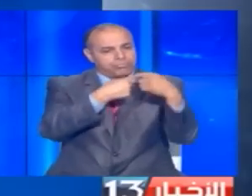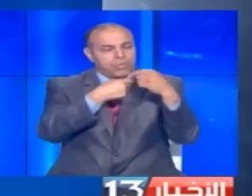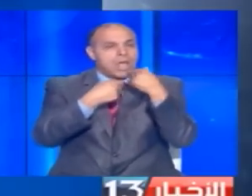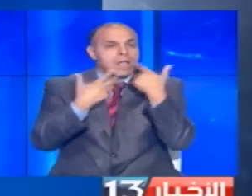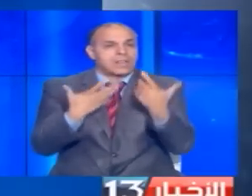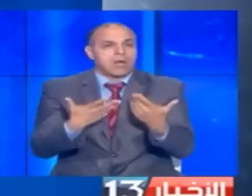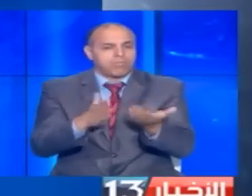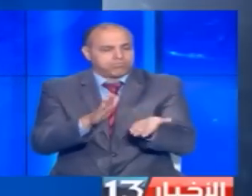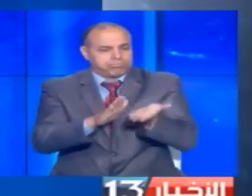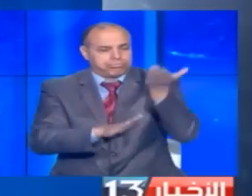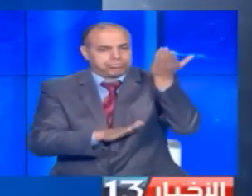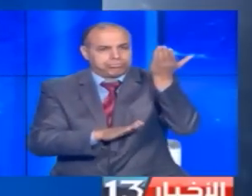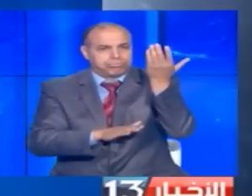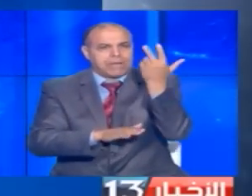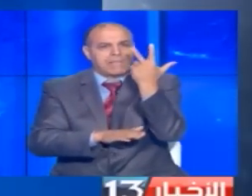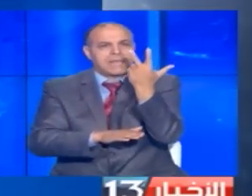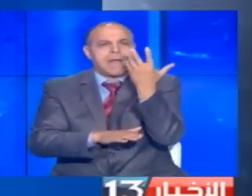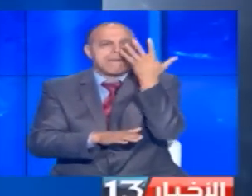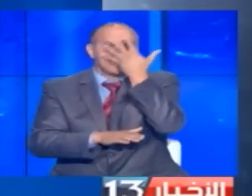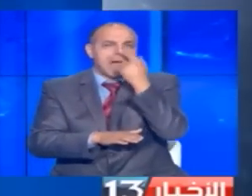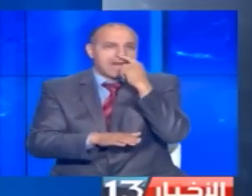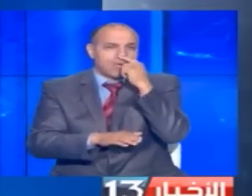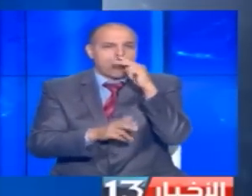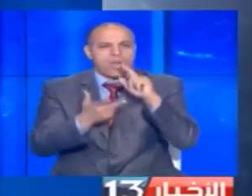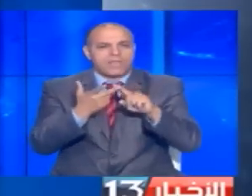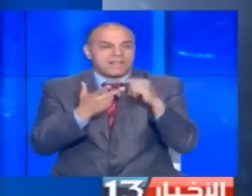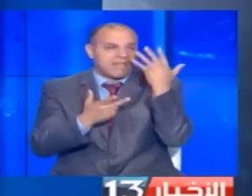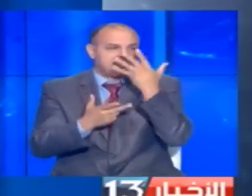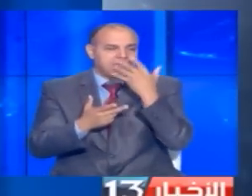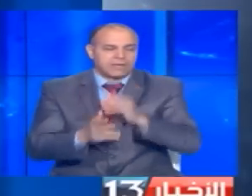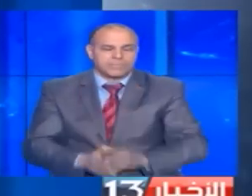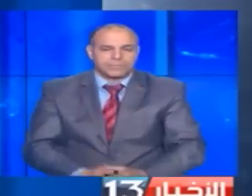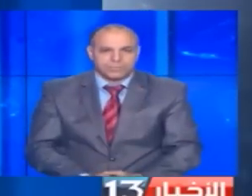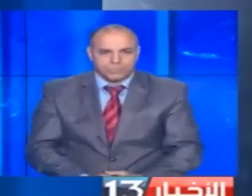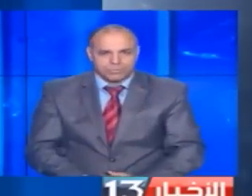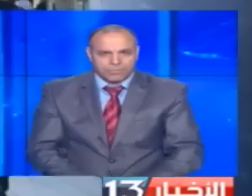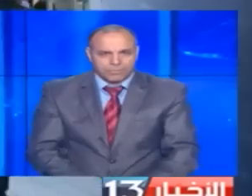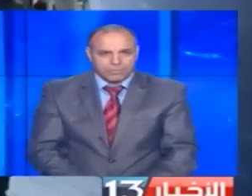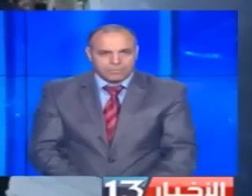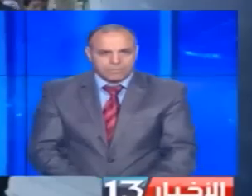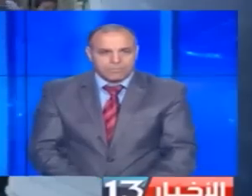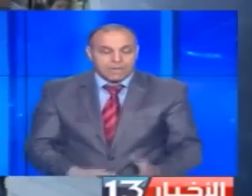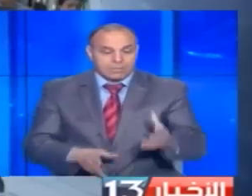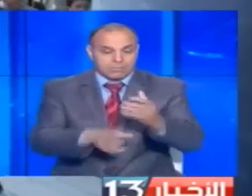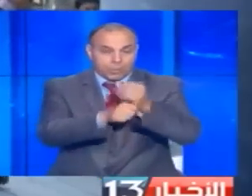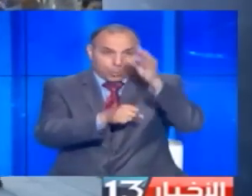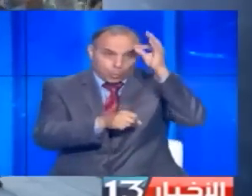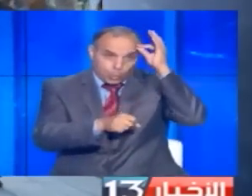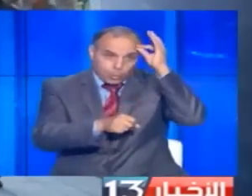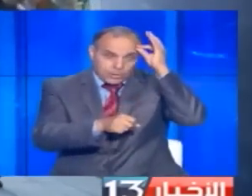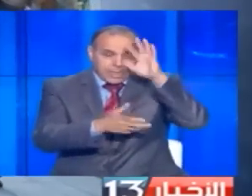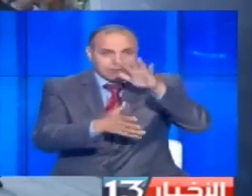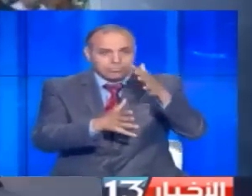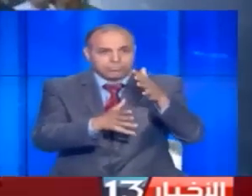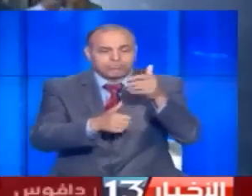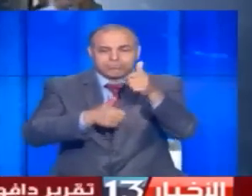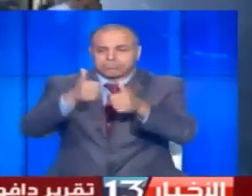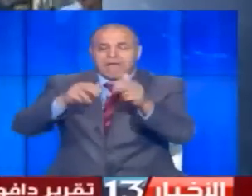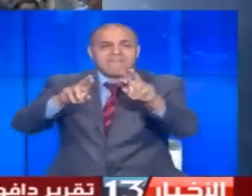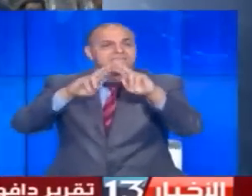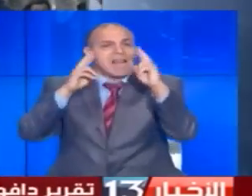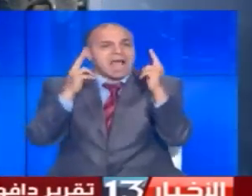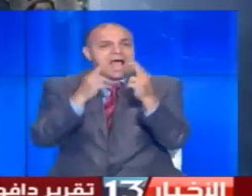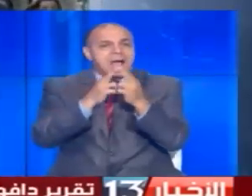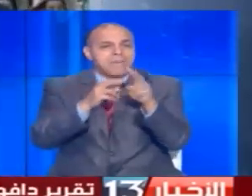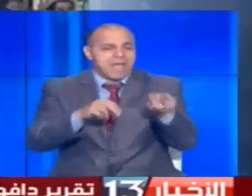لتصبح بذلك في المرتبة الثانية مغربيا والثالثة إفريقيا. احتلت تونس ضمن تقرير التنافسية العالمية